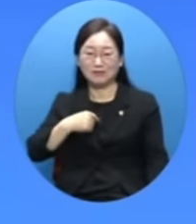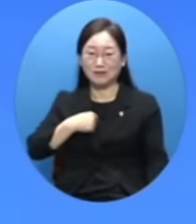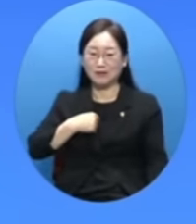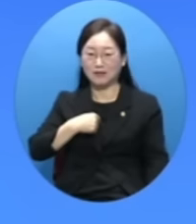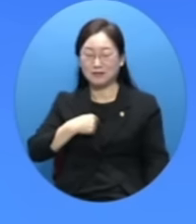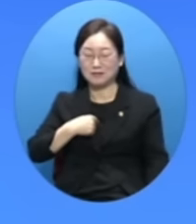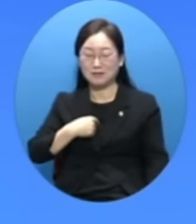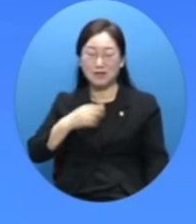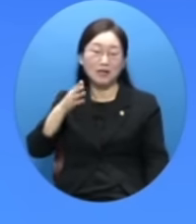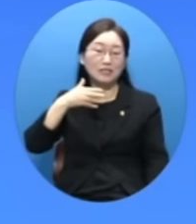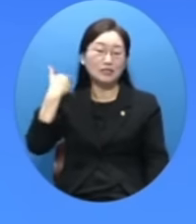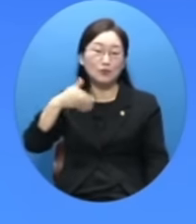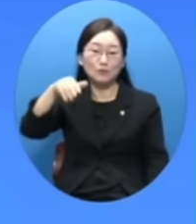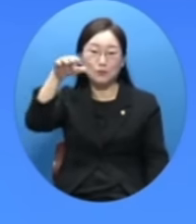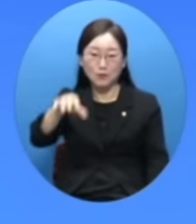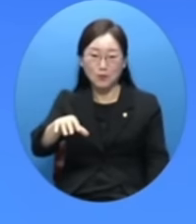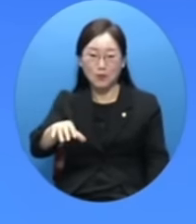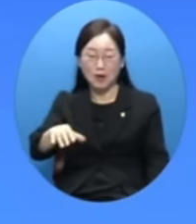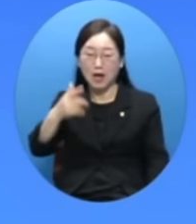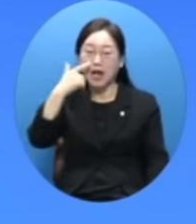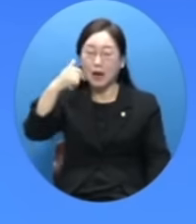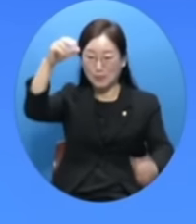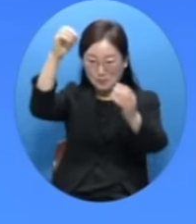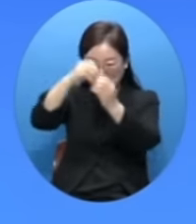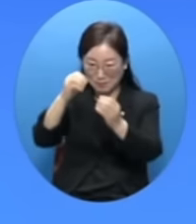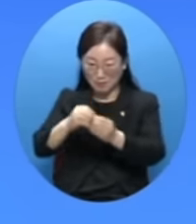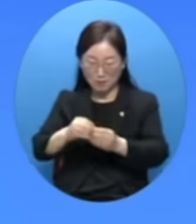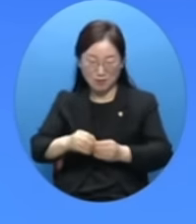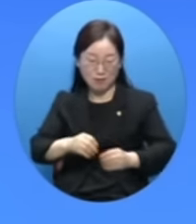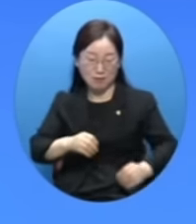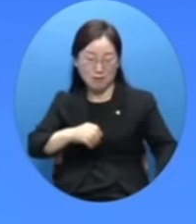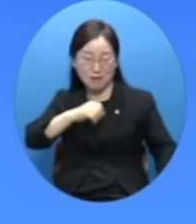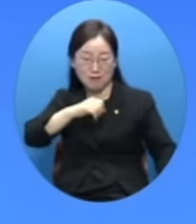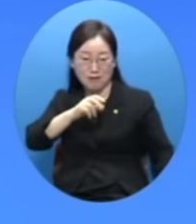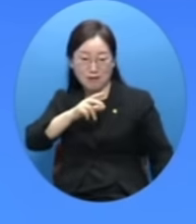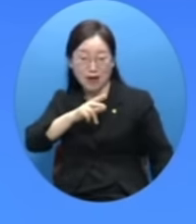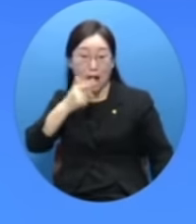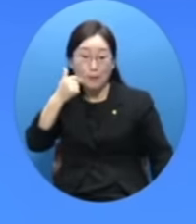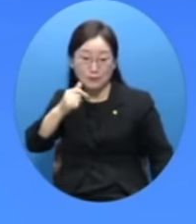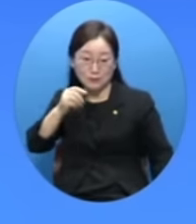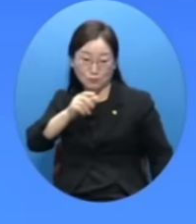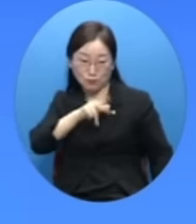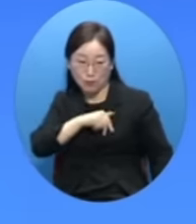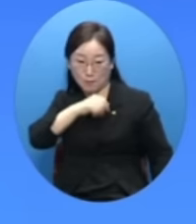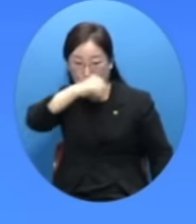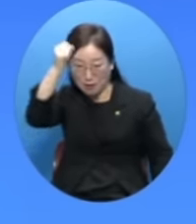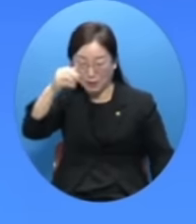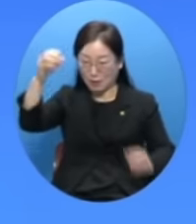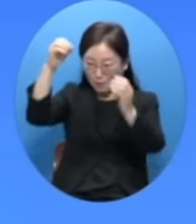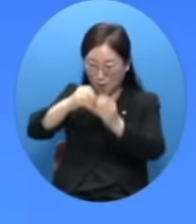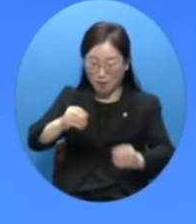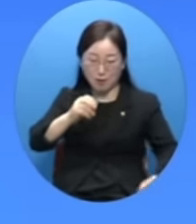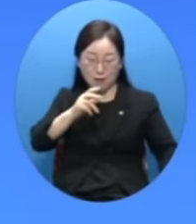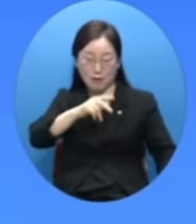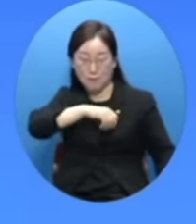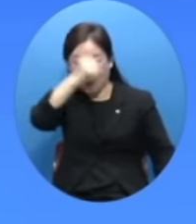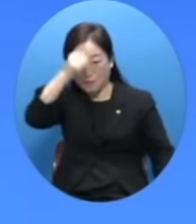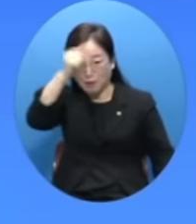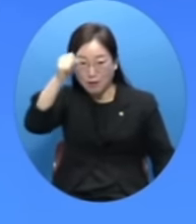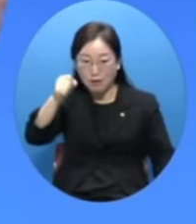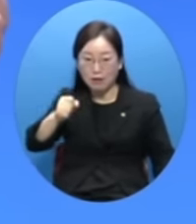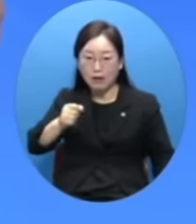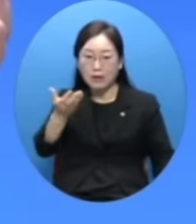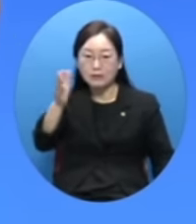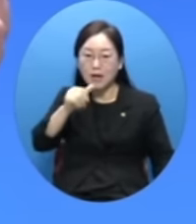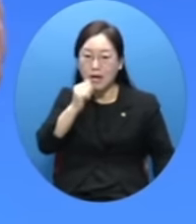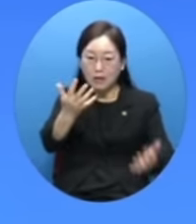그 의정부에선 아버지의 대를 이어서 나오기만 하면 국회의원 되고 뭐가 하나 부족한 거 없었는데 여기 들어와 보니까 내가 아무것도